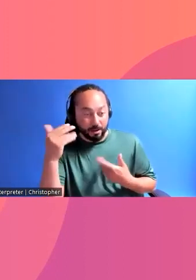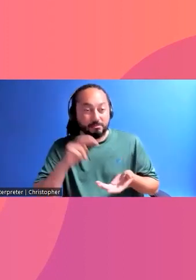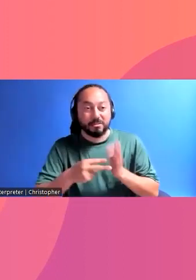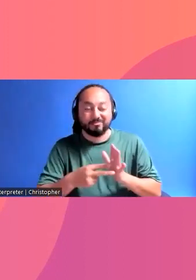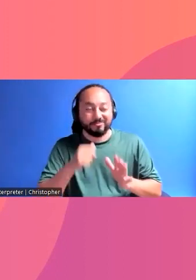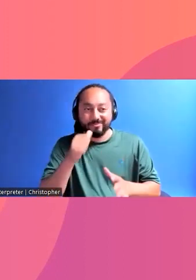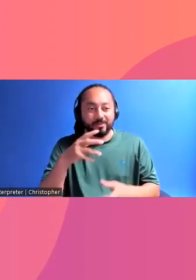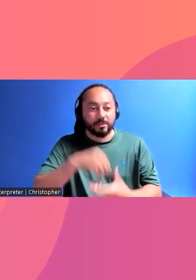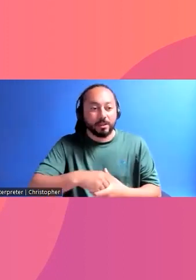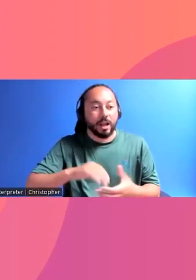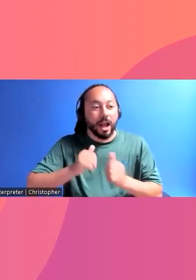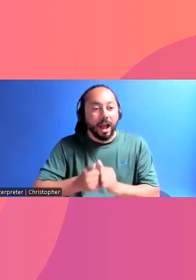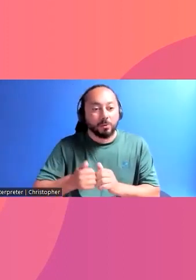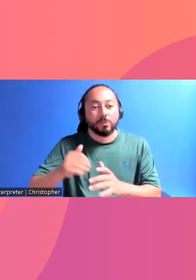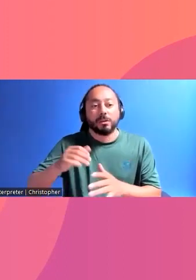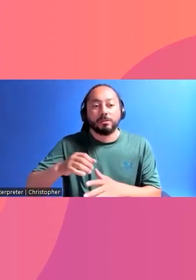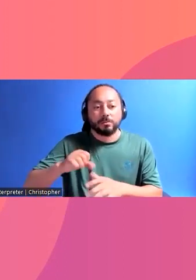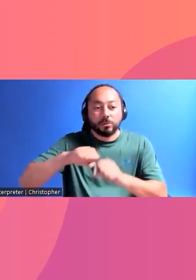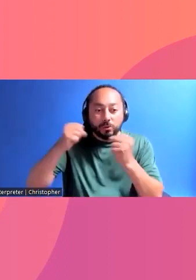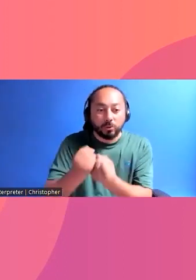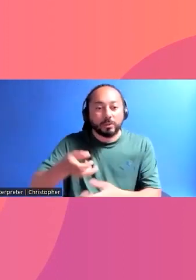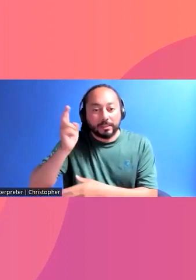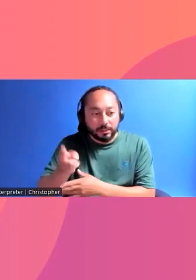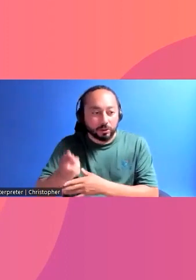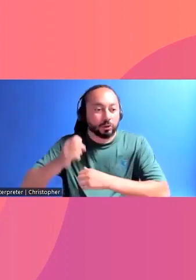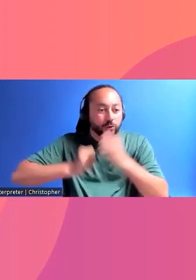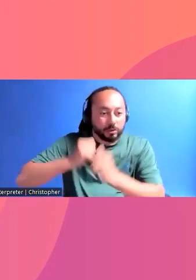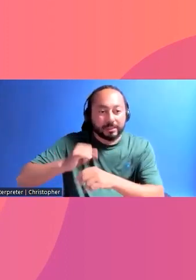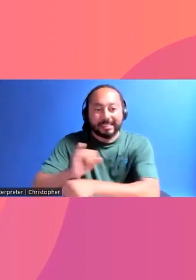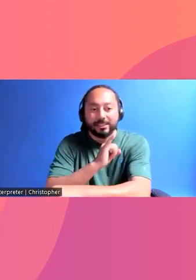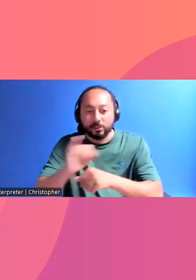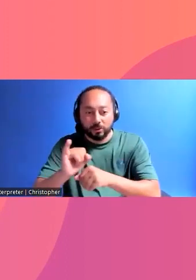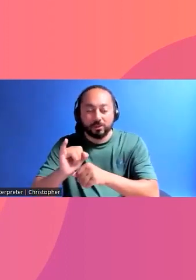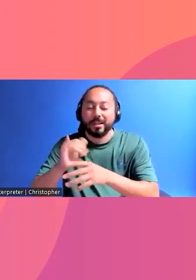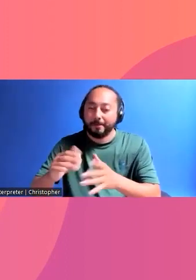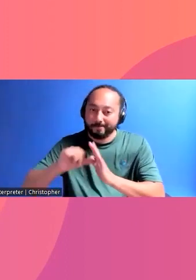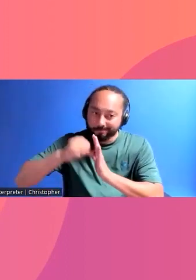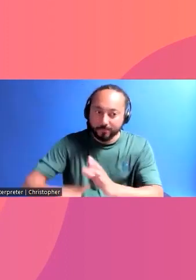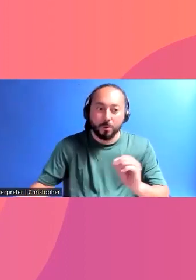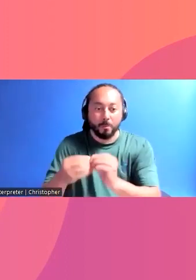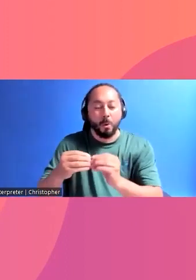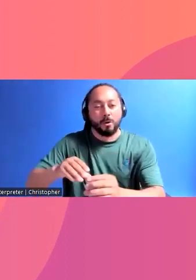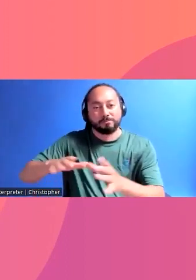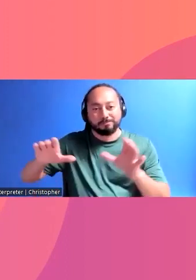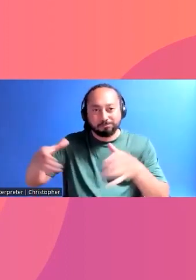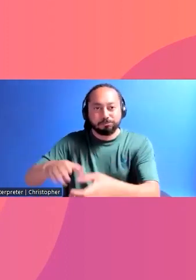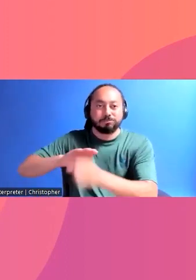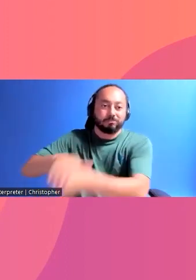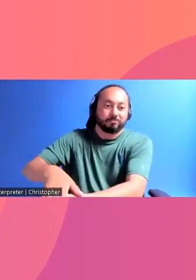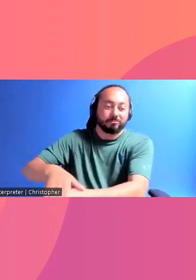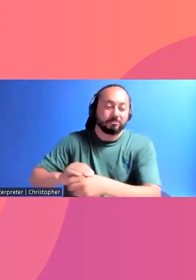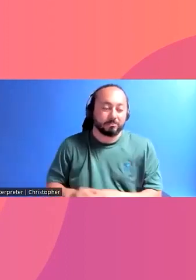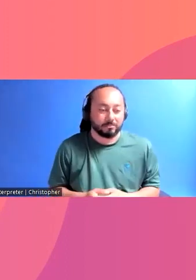assez d'interprétation pour savoir comment les facteurs socio-historiques, structurels et institutionnels perpétuent la